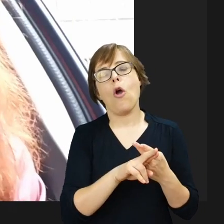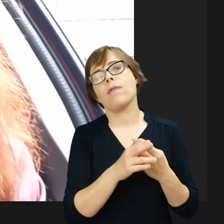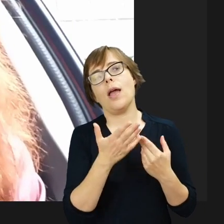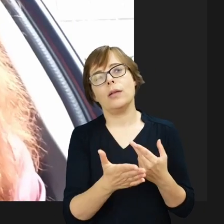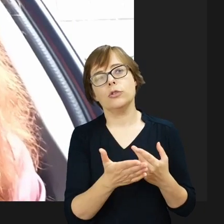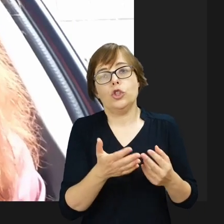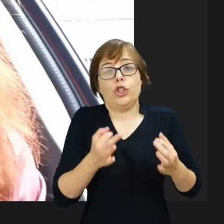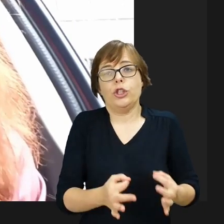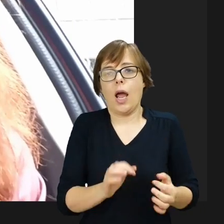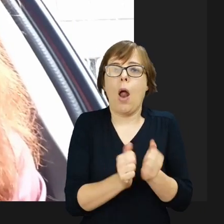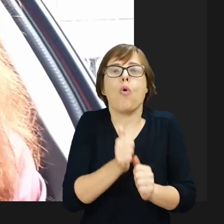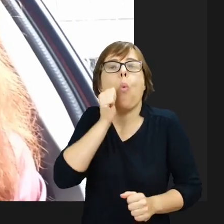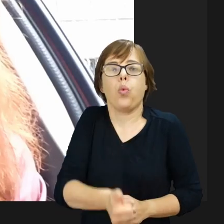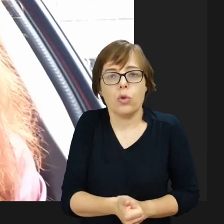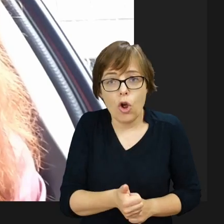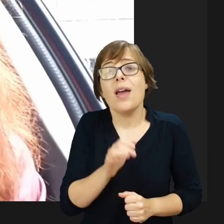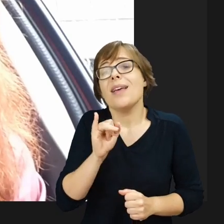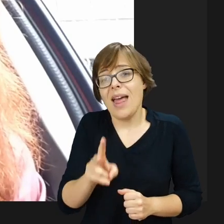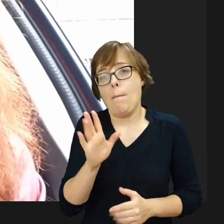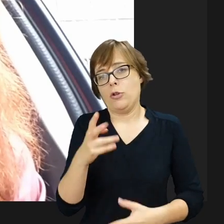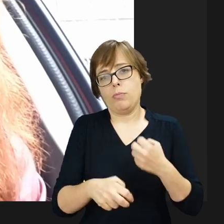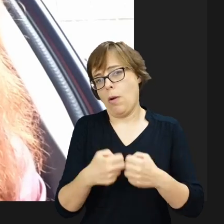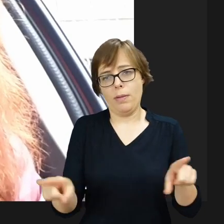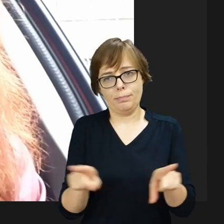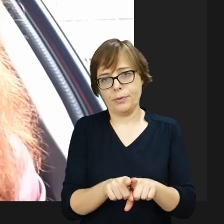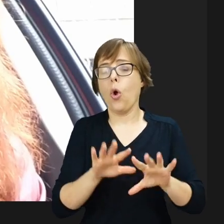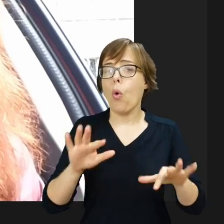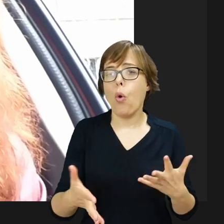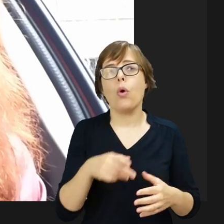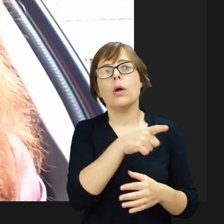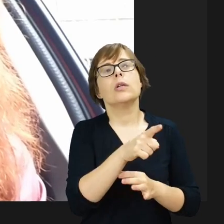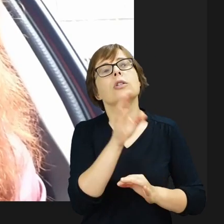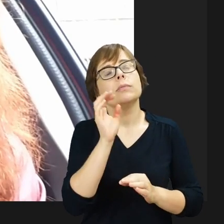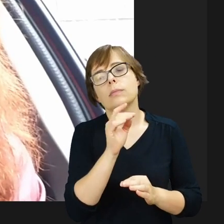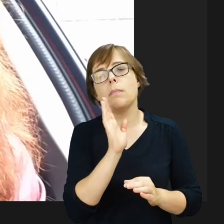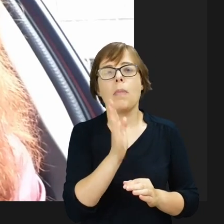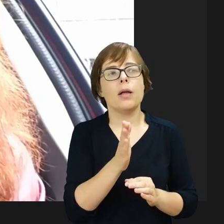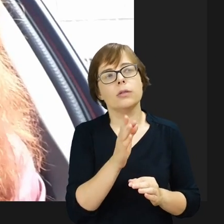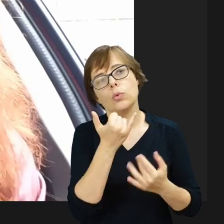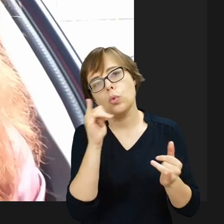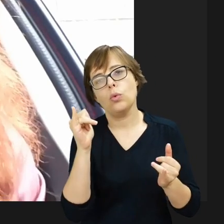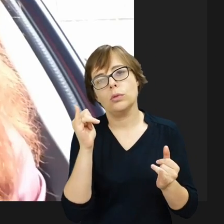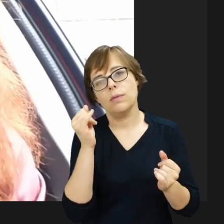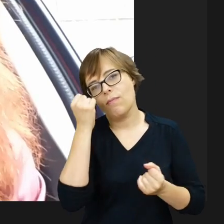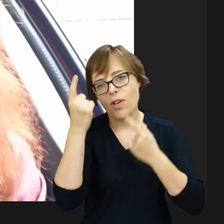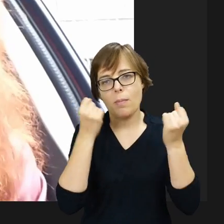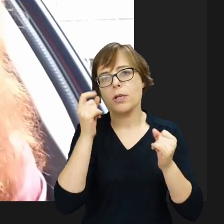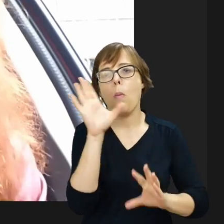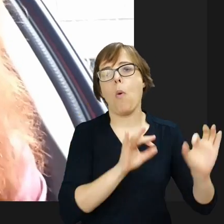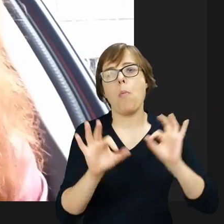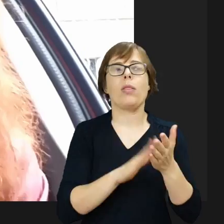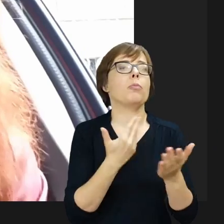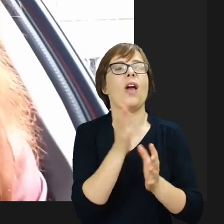informacji przetworzonej albo innych pretekstów do nieudzielania informacji.